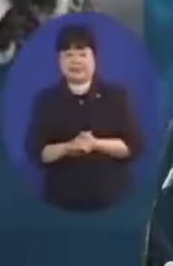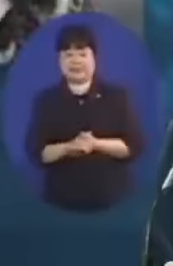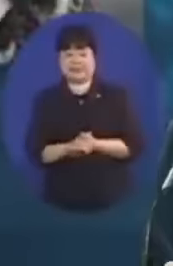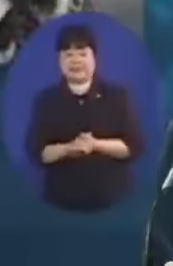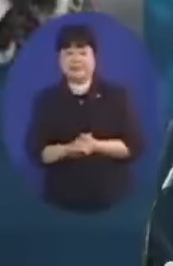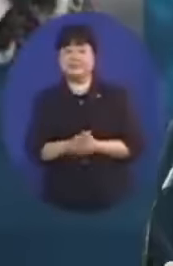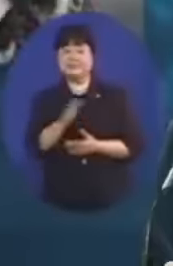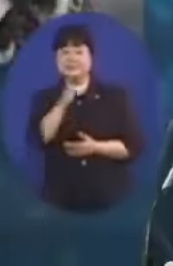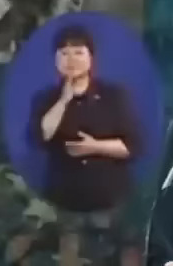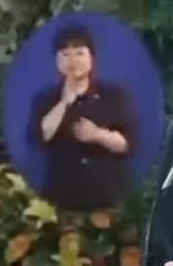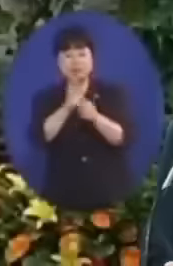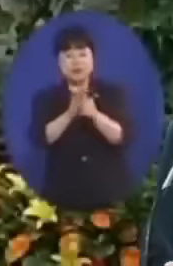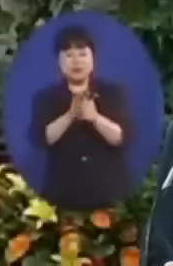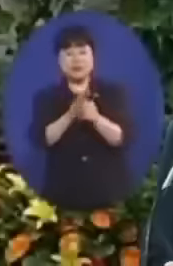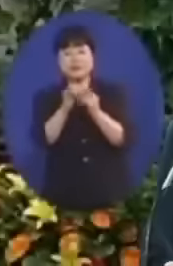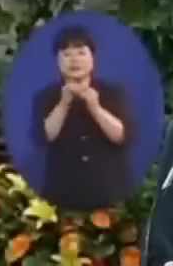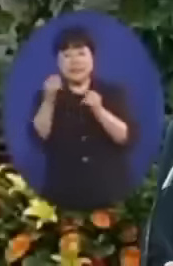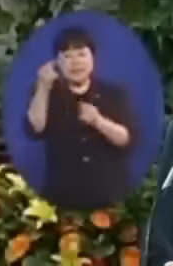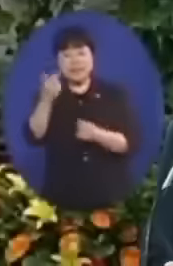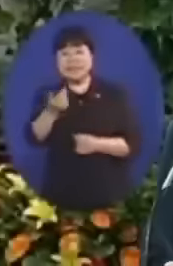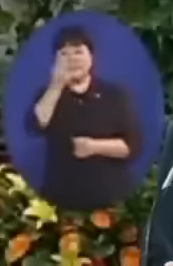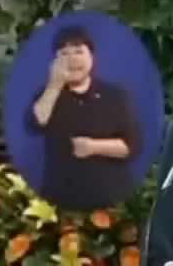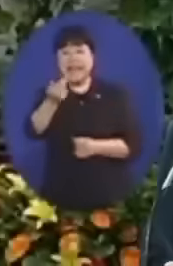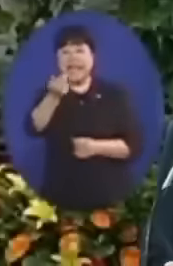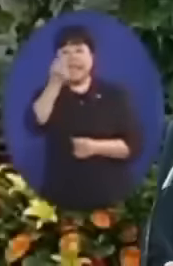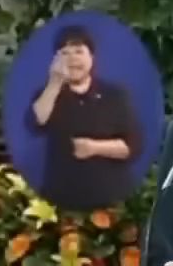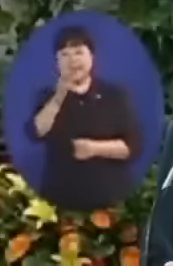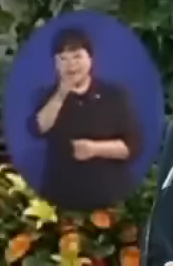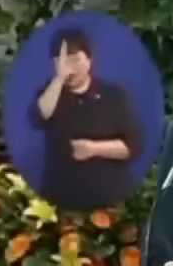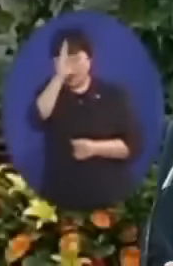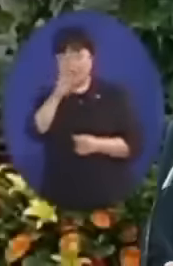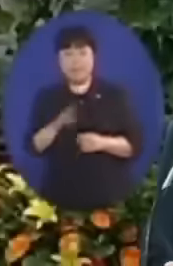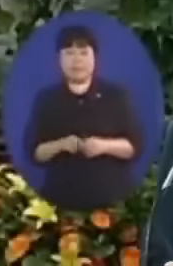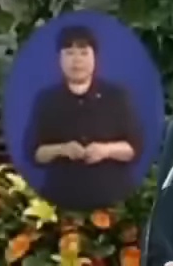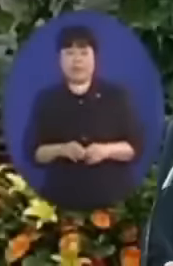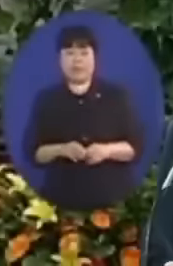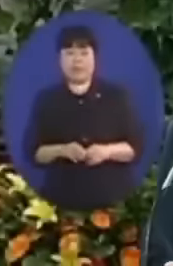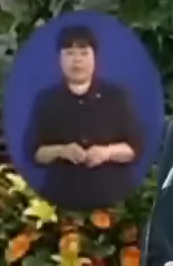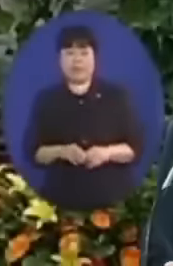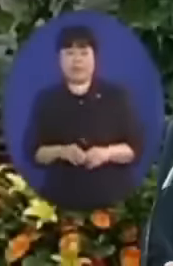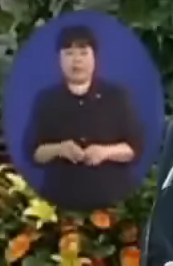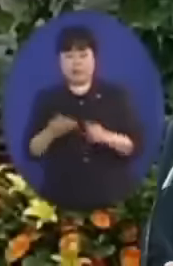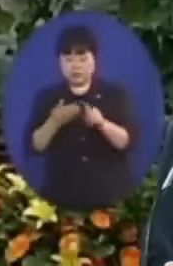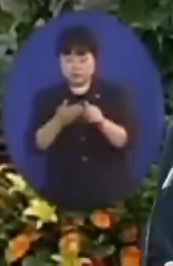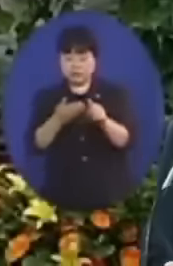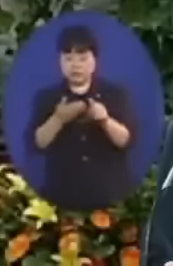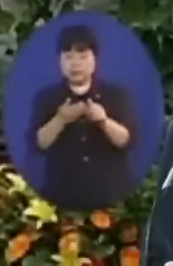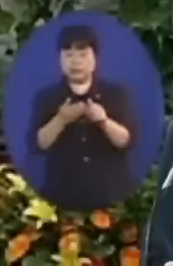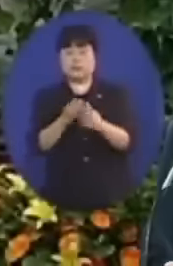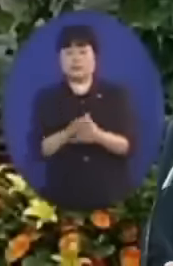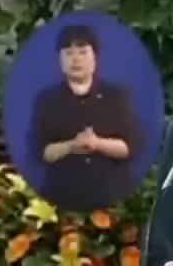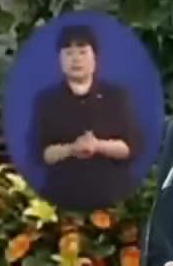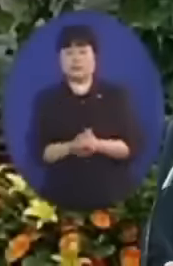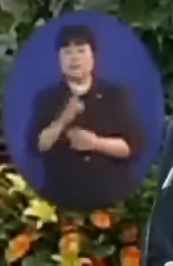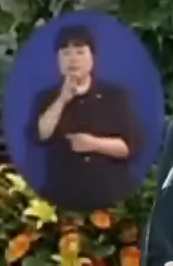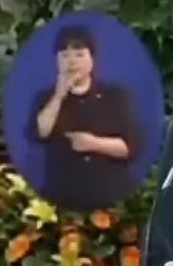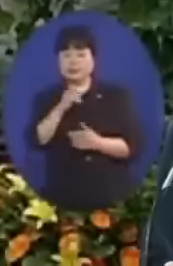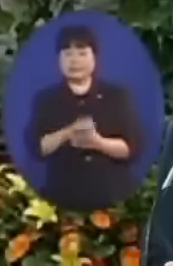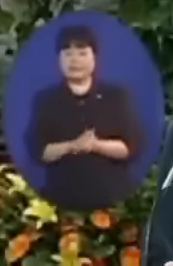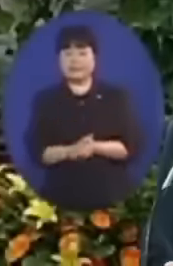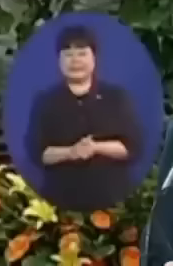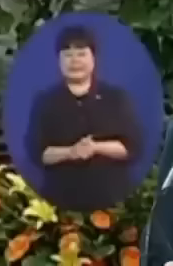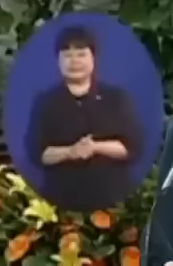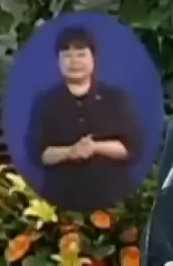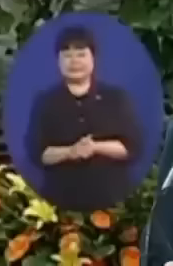지지 시스템이 인간의 생명과 질병에 큰 영향을 준다고 말을